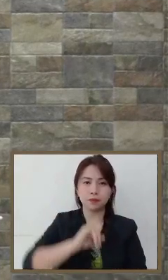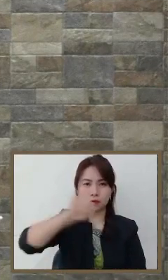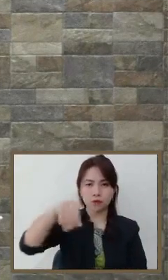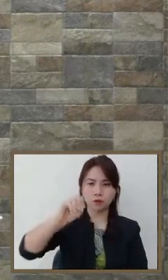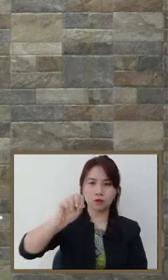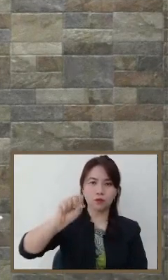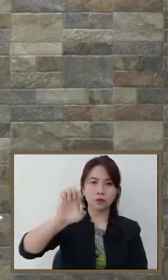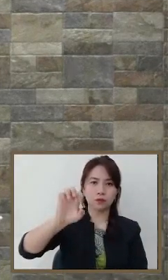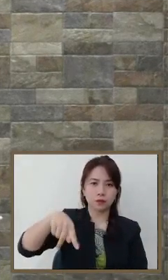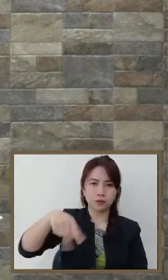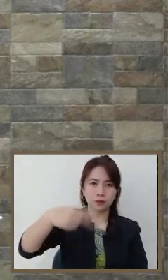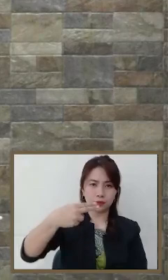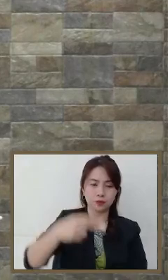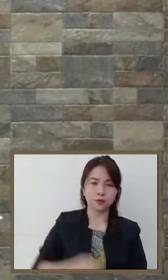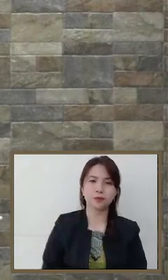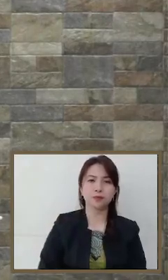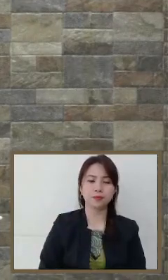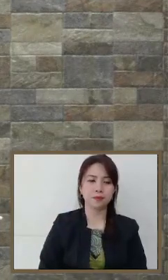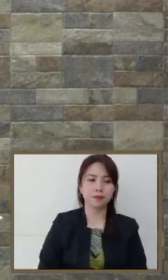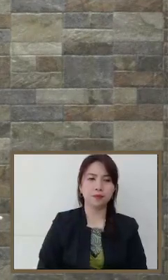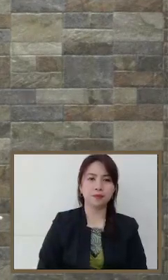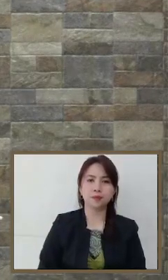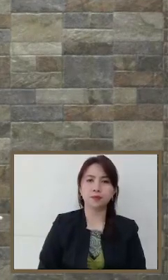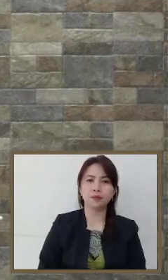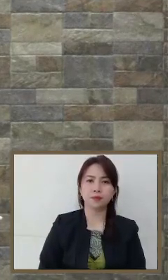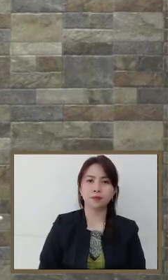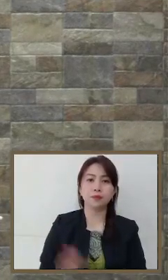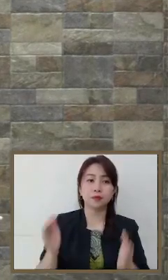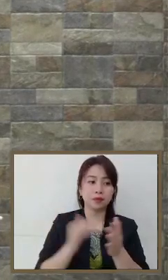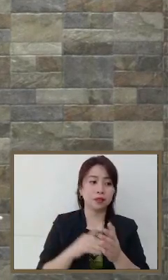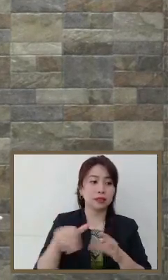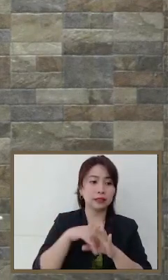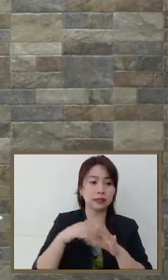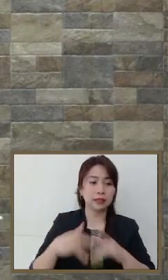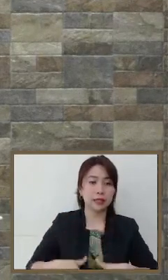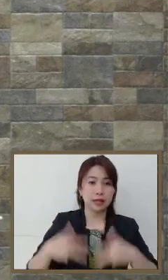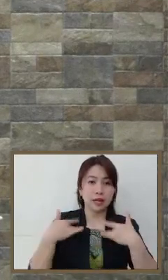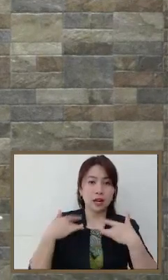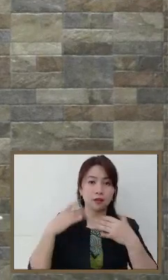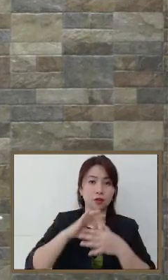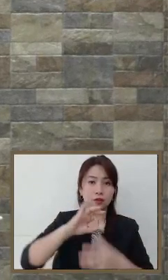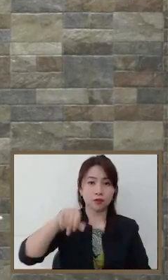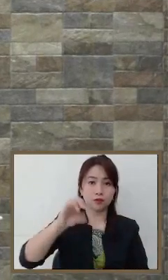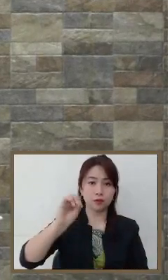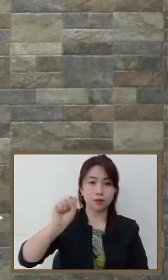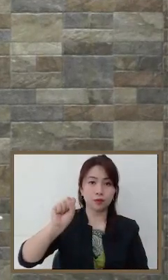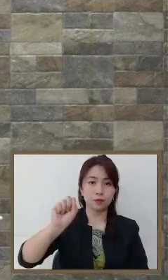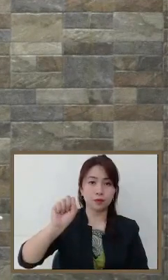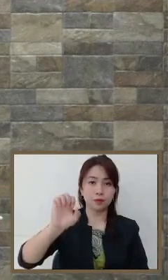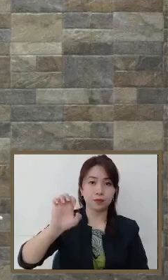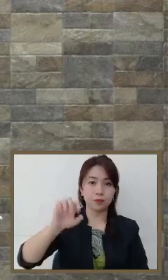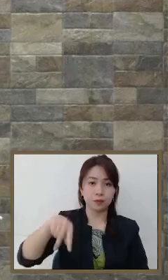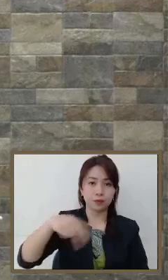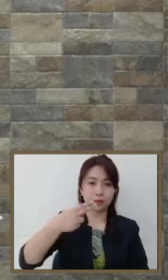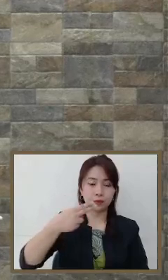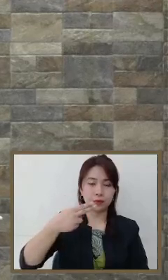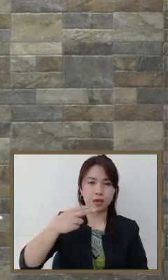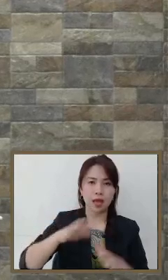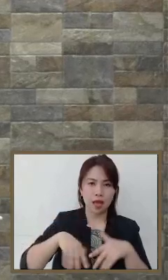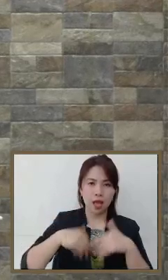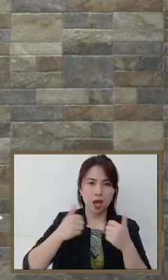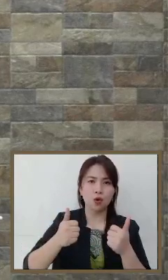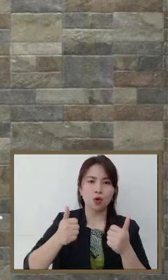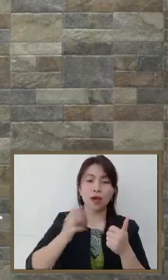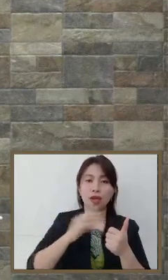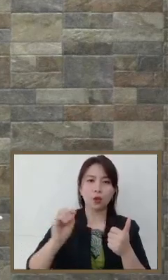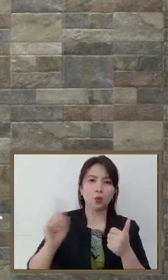po ako ah dito po sa sa buhay po ni Joseph at kung paano kung ano ang relasyon